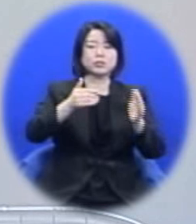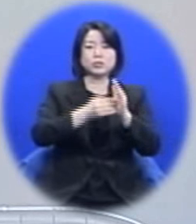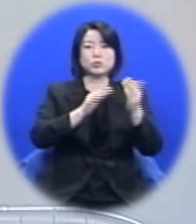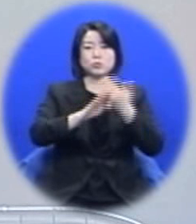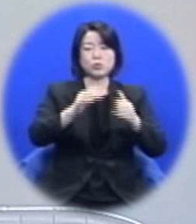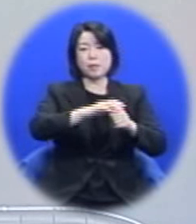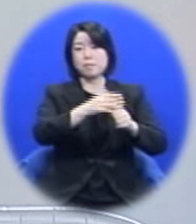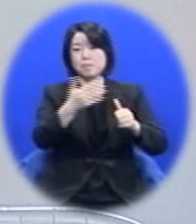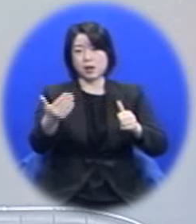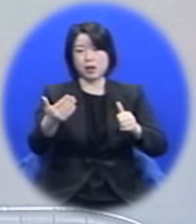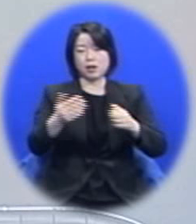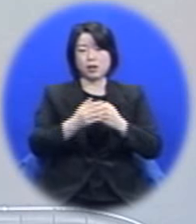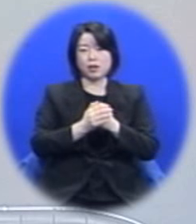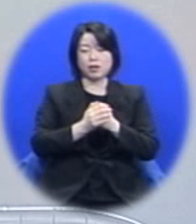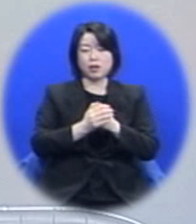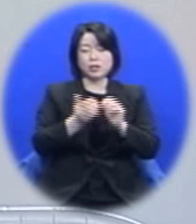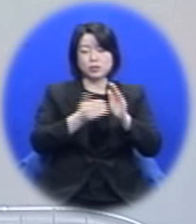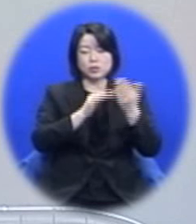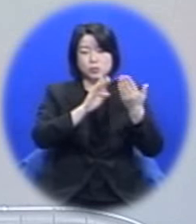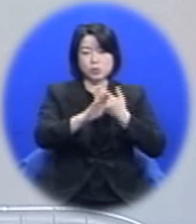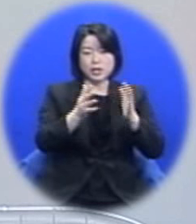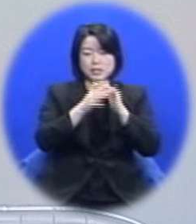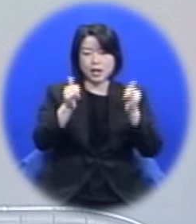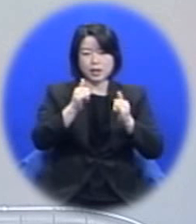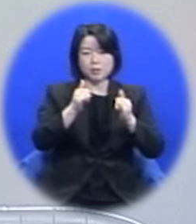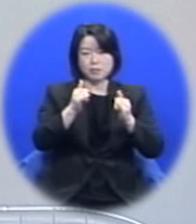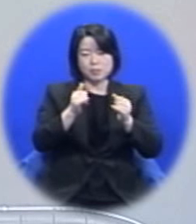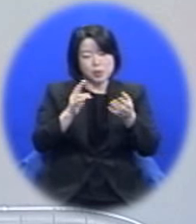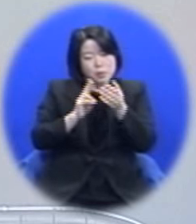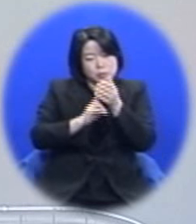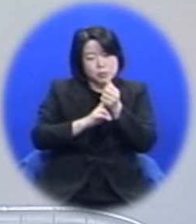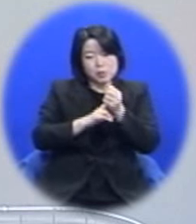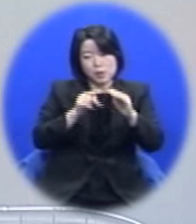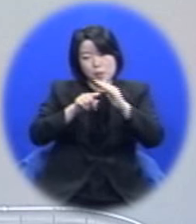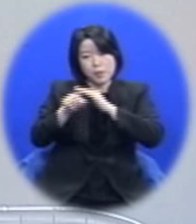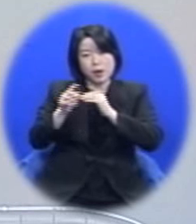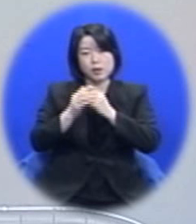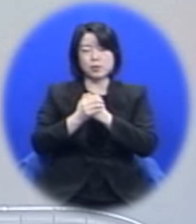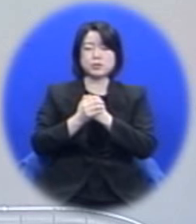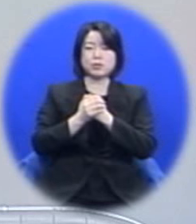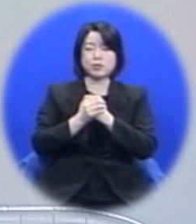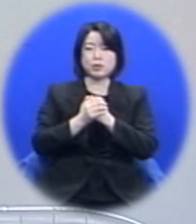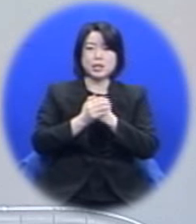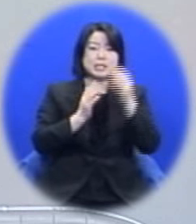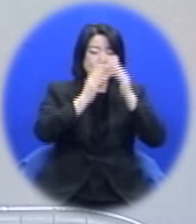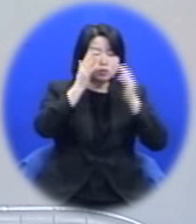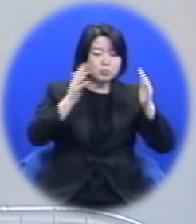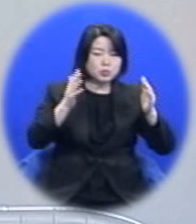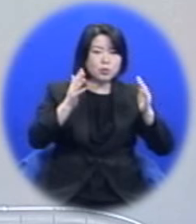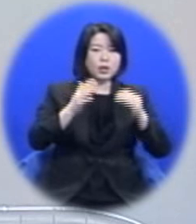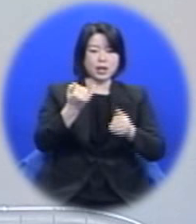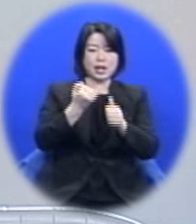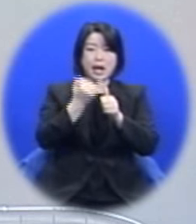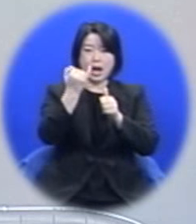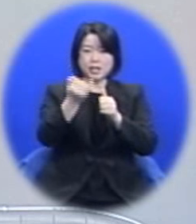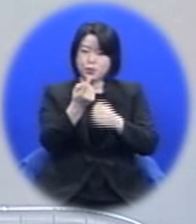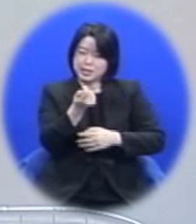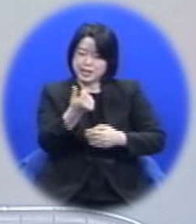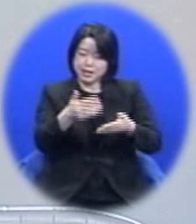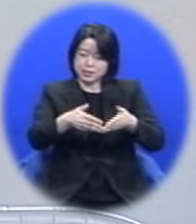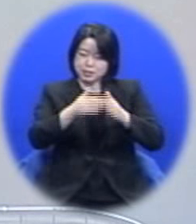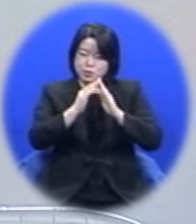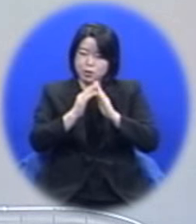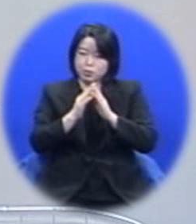그는 사람의 눈을 피해서 아내와 함께 숲속에 집을 하나 마련해서 거기서 삽니다.